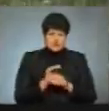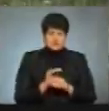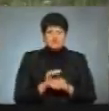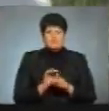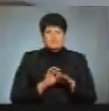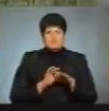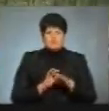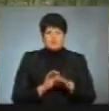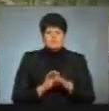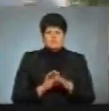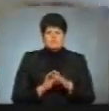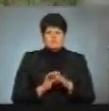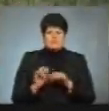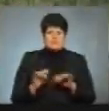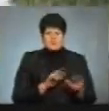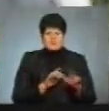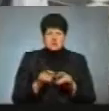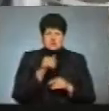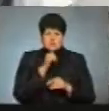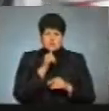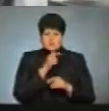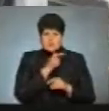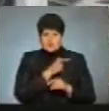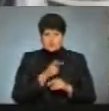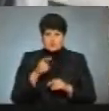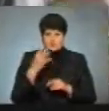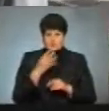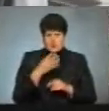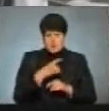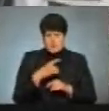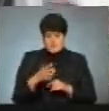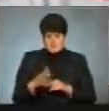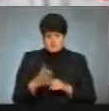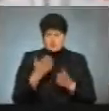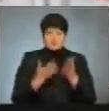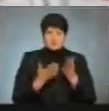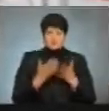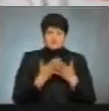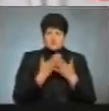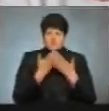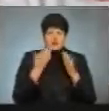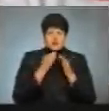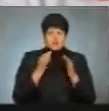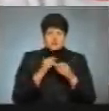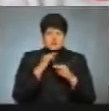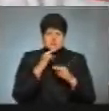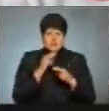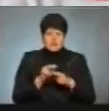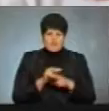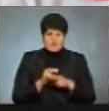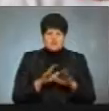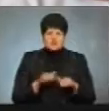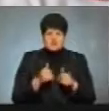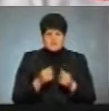проводимо динамічне випробування на протязі 40 хвилин. Якщо немає ніяких зауважень, то